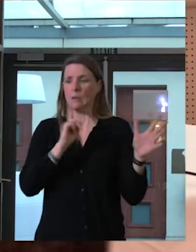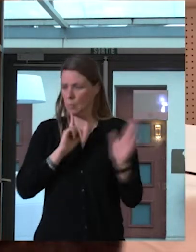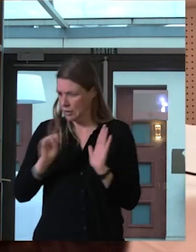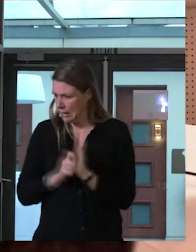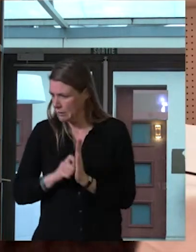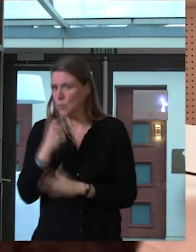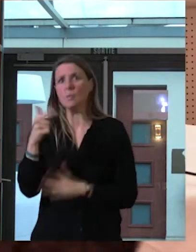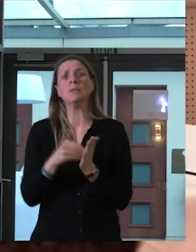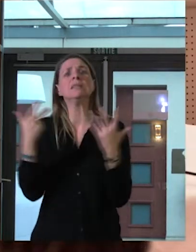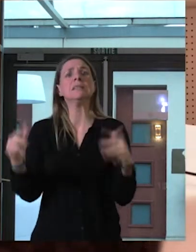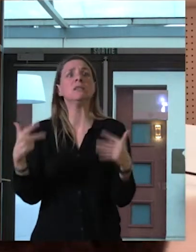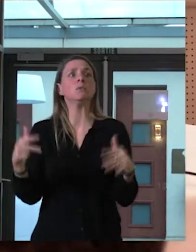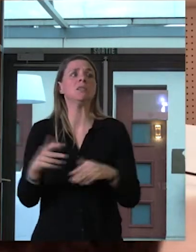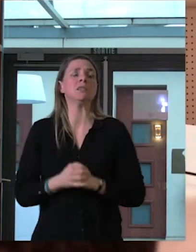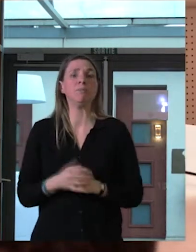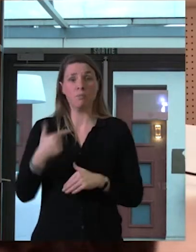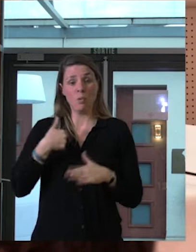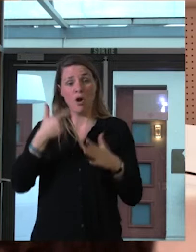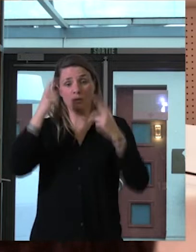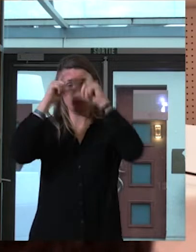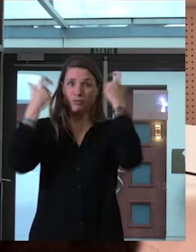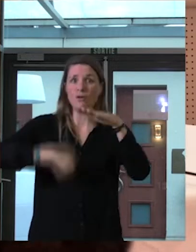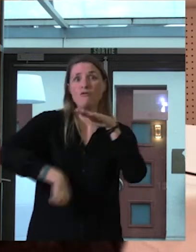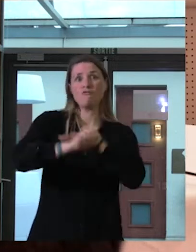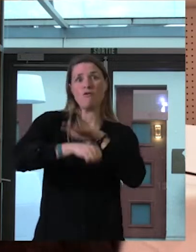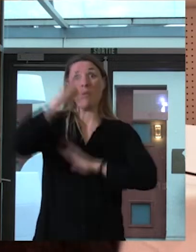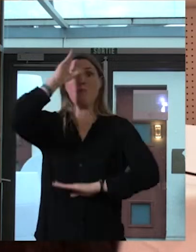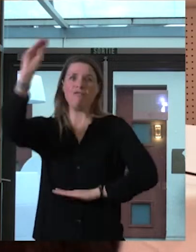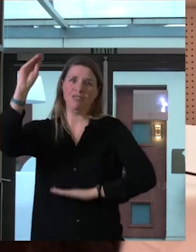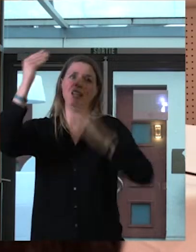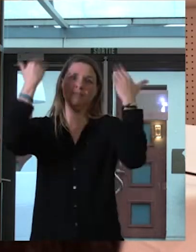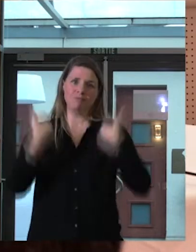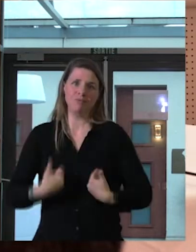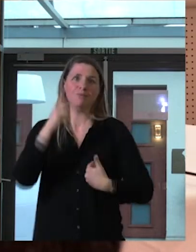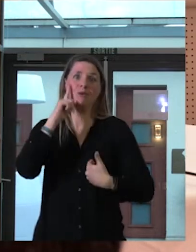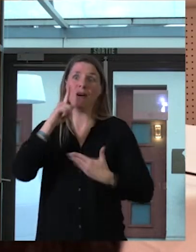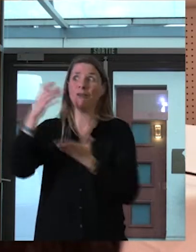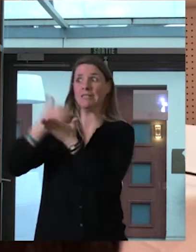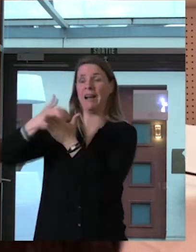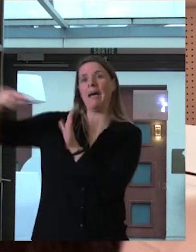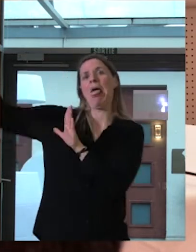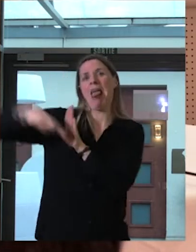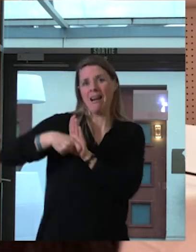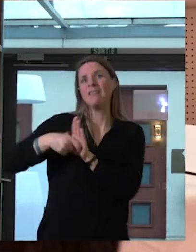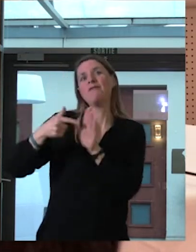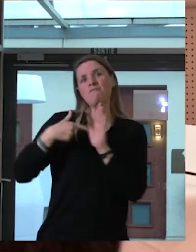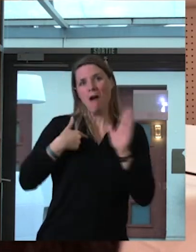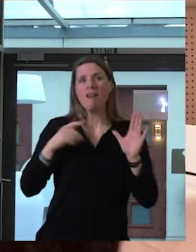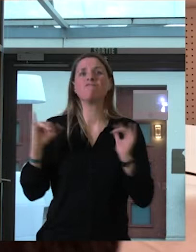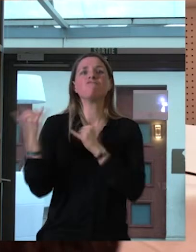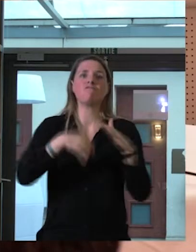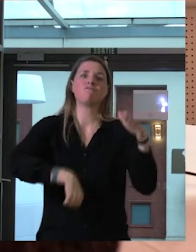2018, je suis joueuse officiellement professionnelle, puisque je touche de l'argent pour ce que je fais au